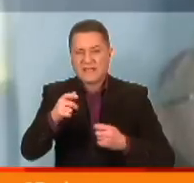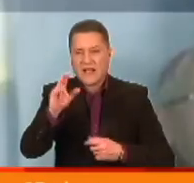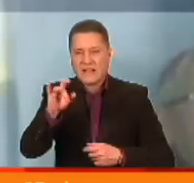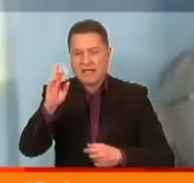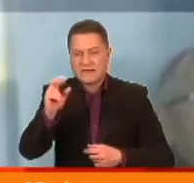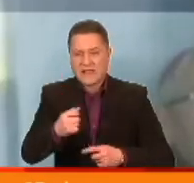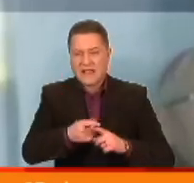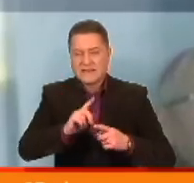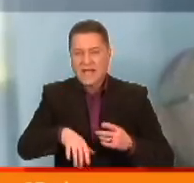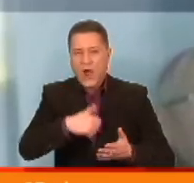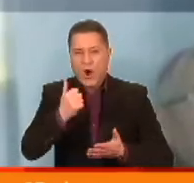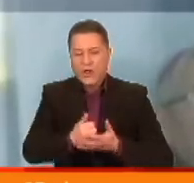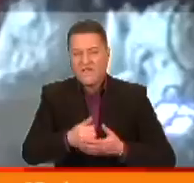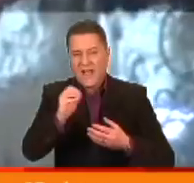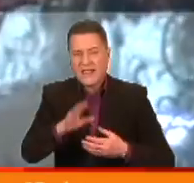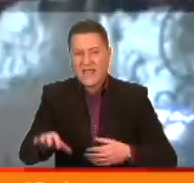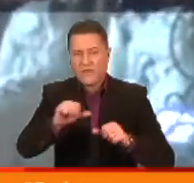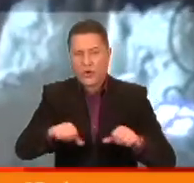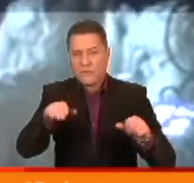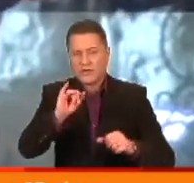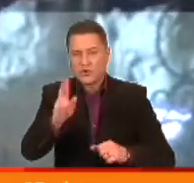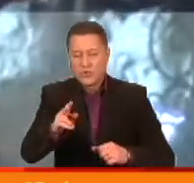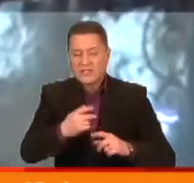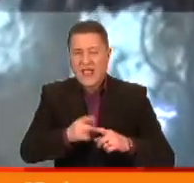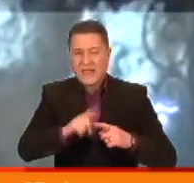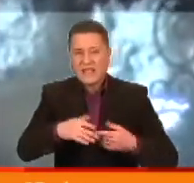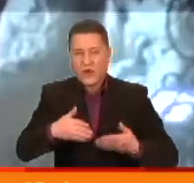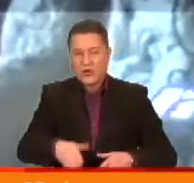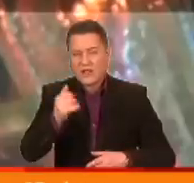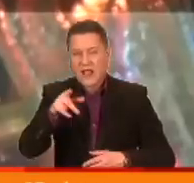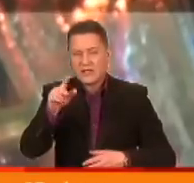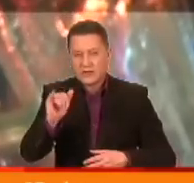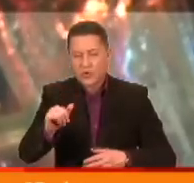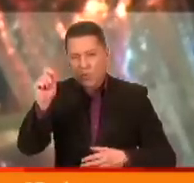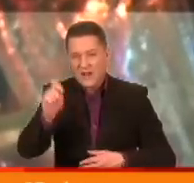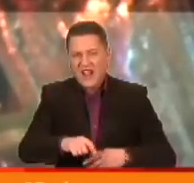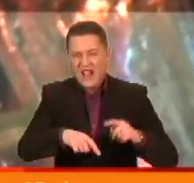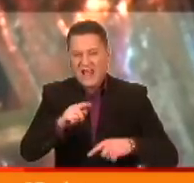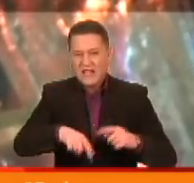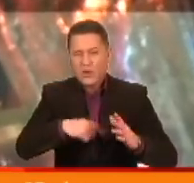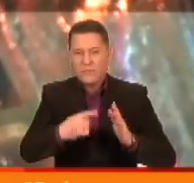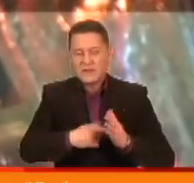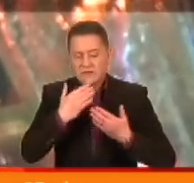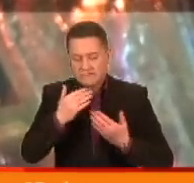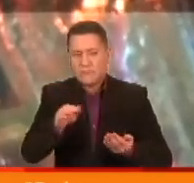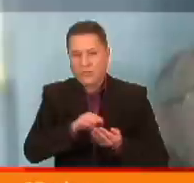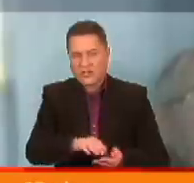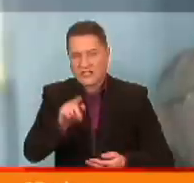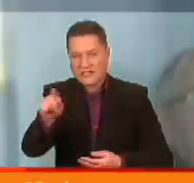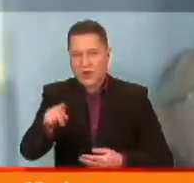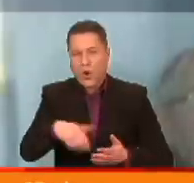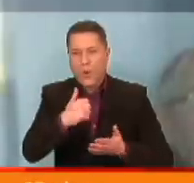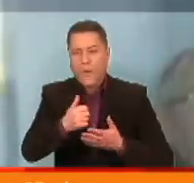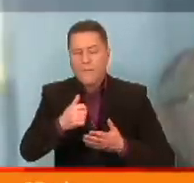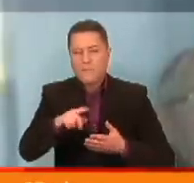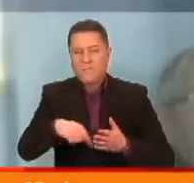голова Єврокомісії Дональд Туск, що народився у Гданську, а тепер приїхав у рідне місто попрощатися з його президентом. І це